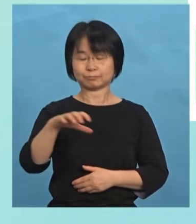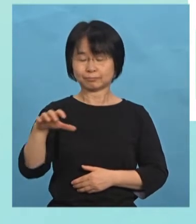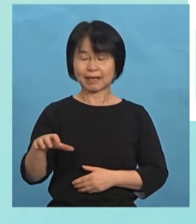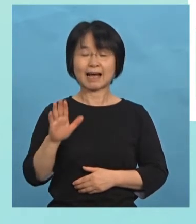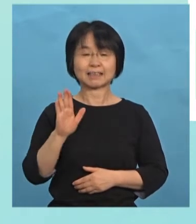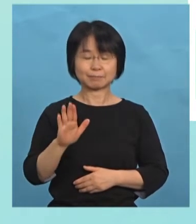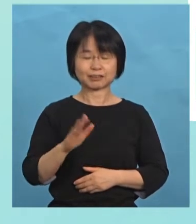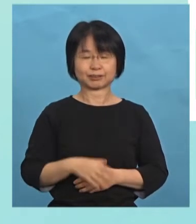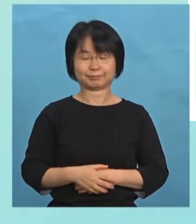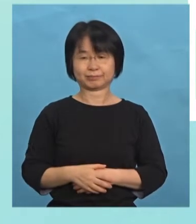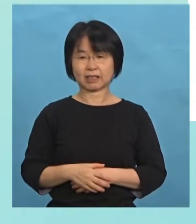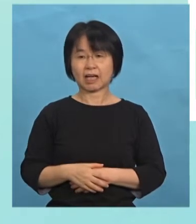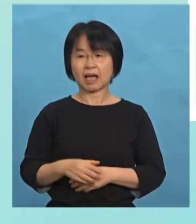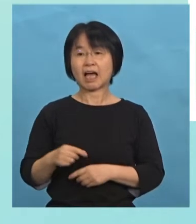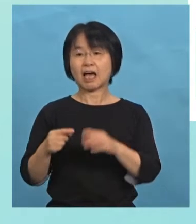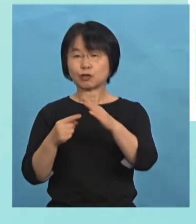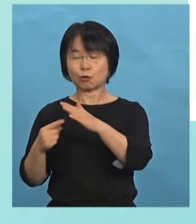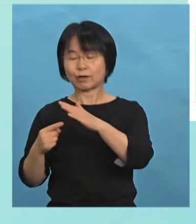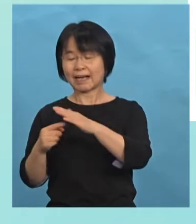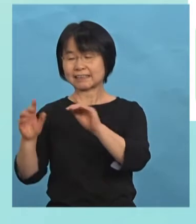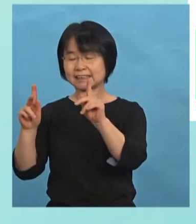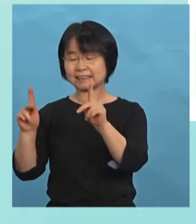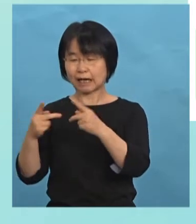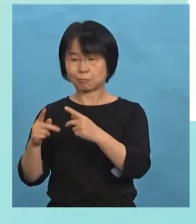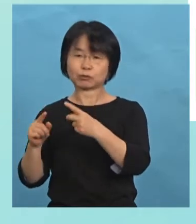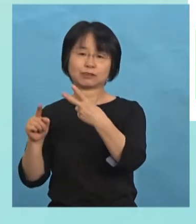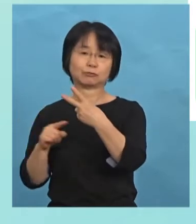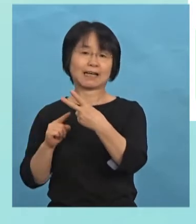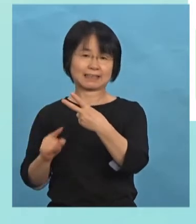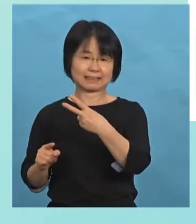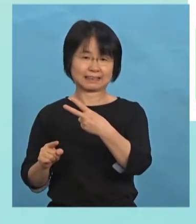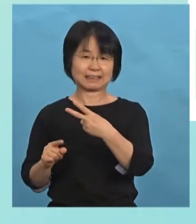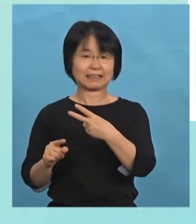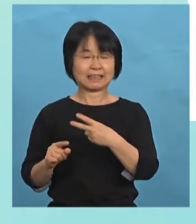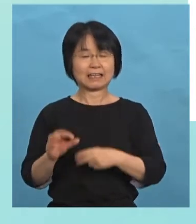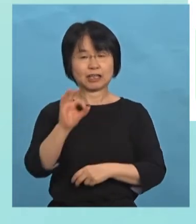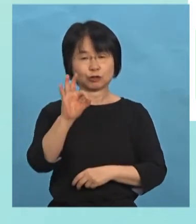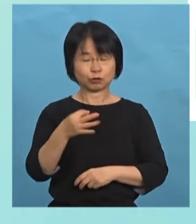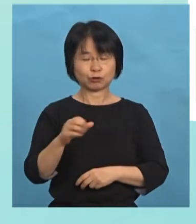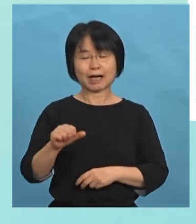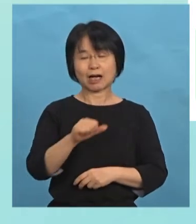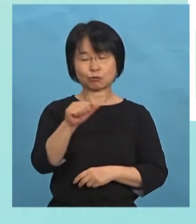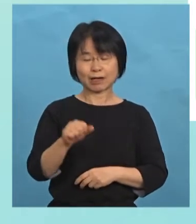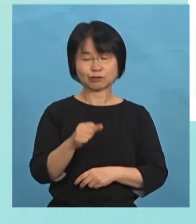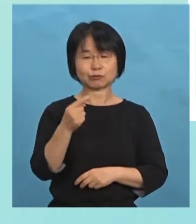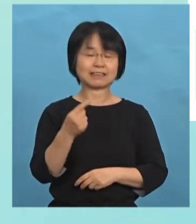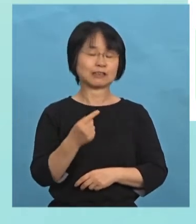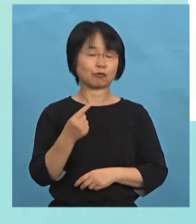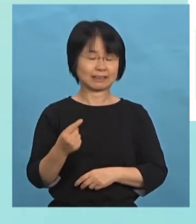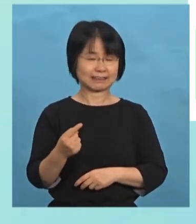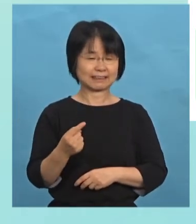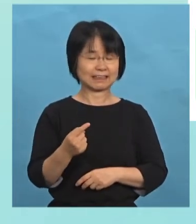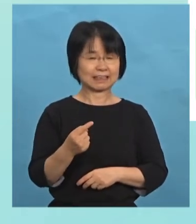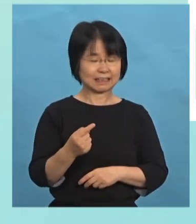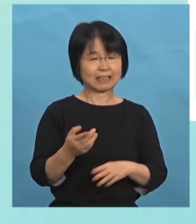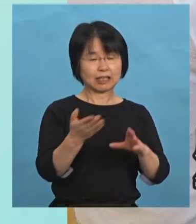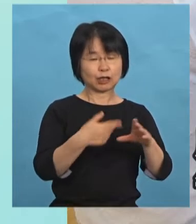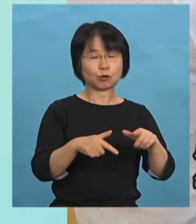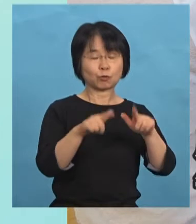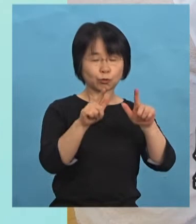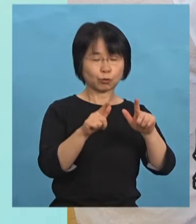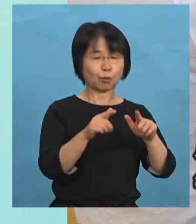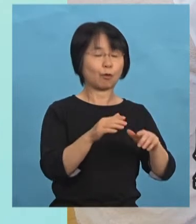八日市と蒲生に2人、野戸川と五箇所に1人、古東と愛東永源寺に1人います。